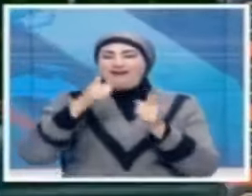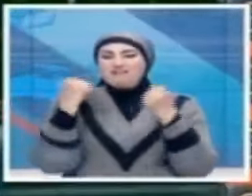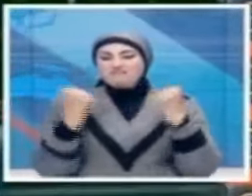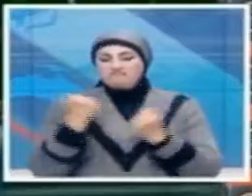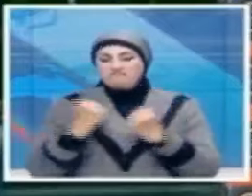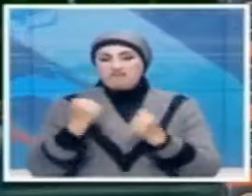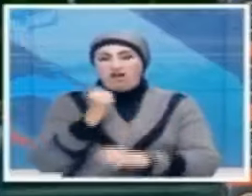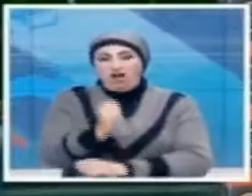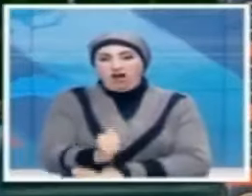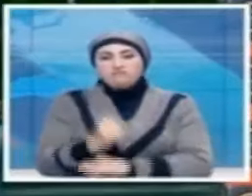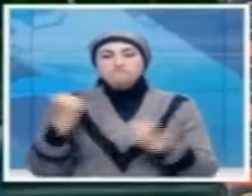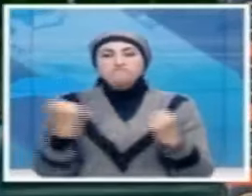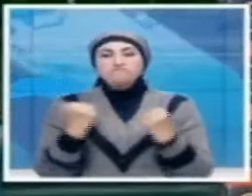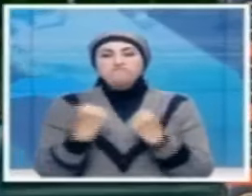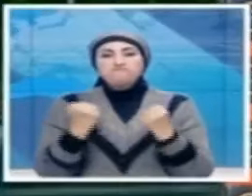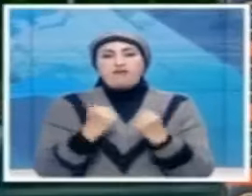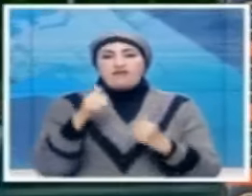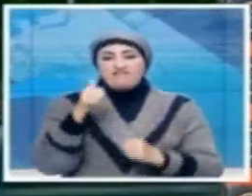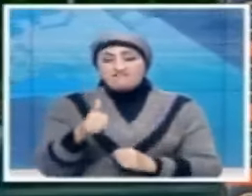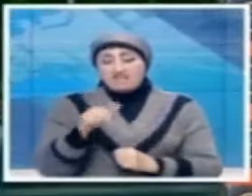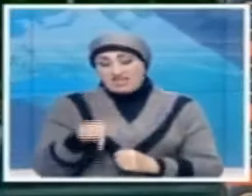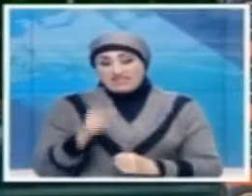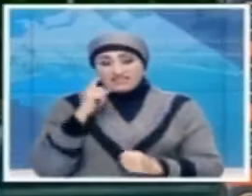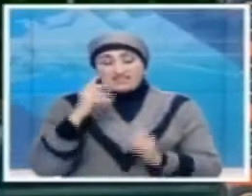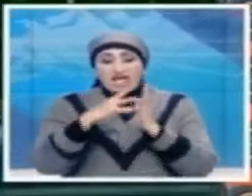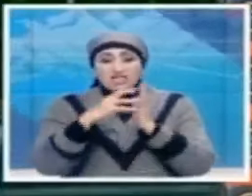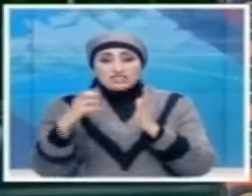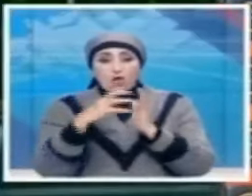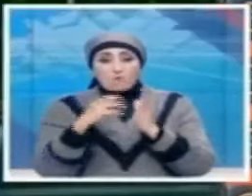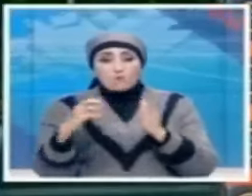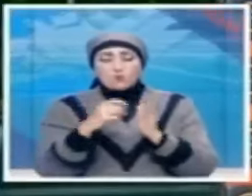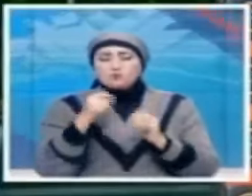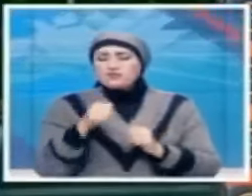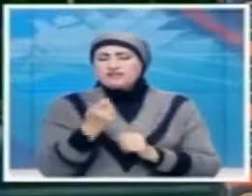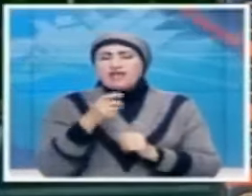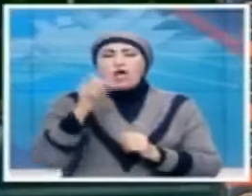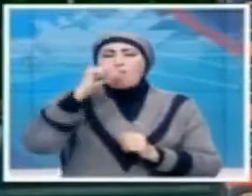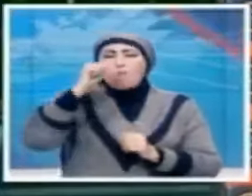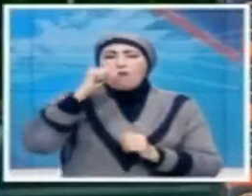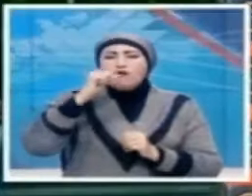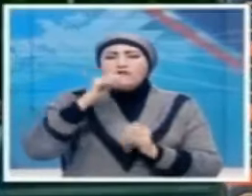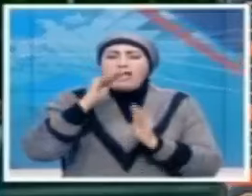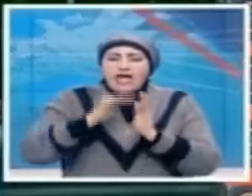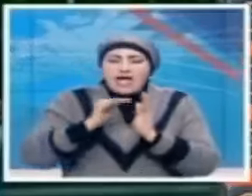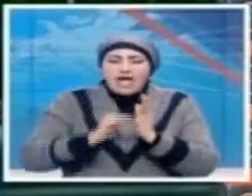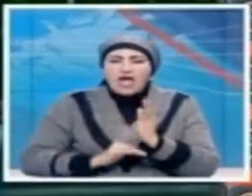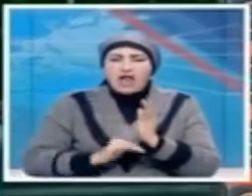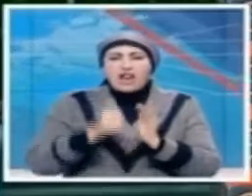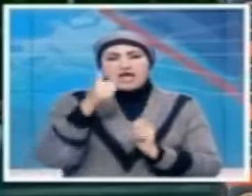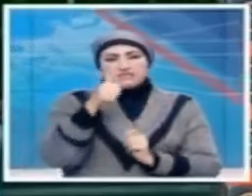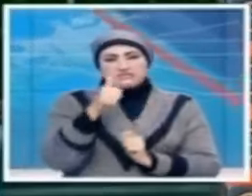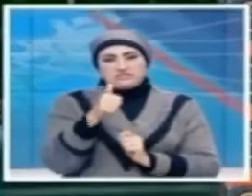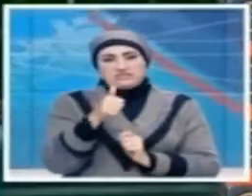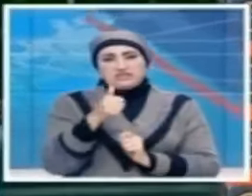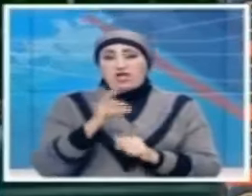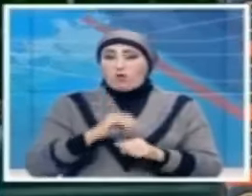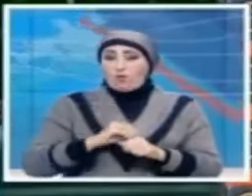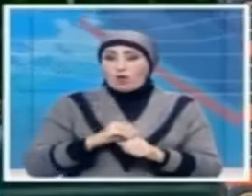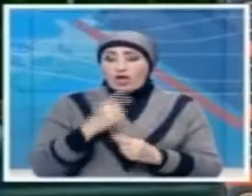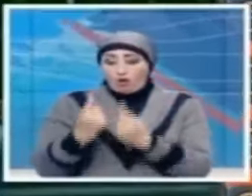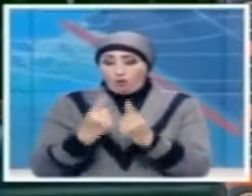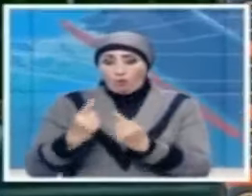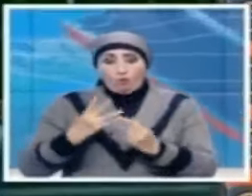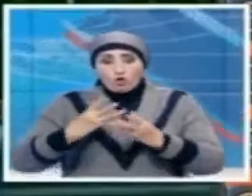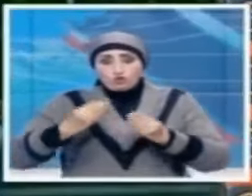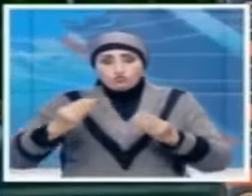مكان ان هم هذا النموذج بيحقق وفر كبير جدا، انتاجية اعلى بكتير، وبيبقى قدرة على ان